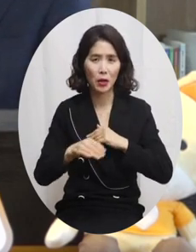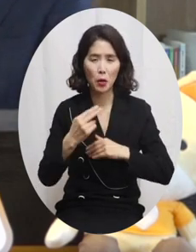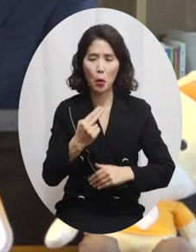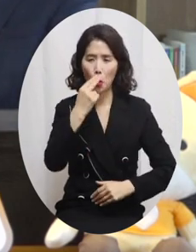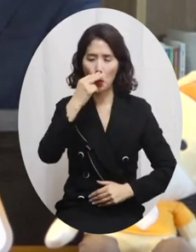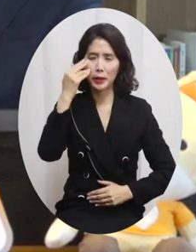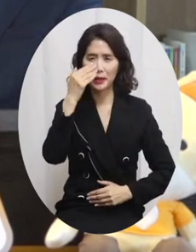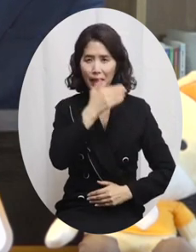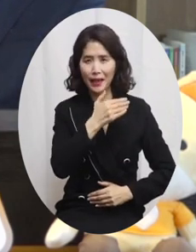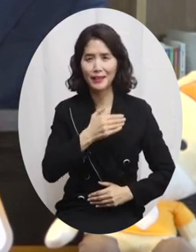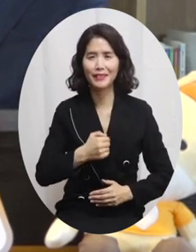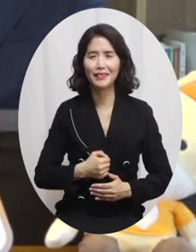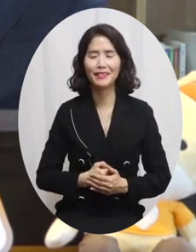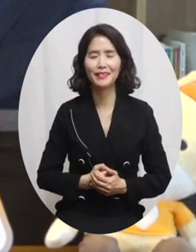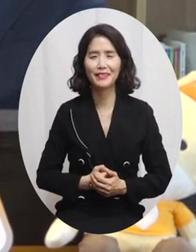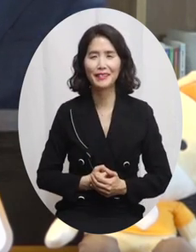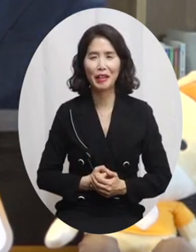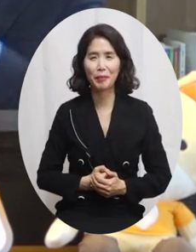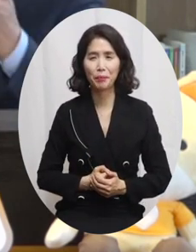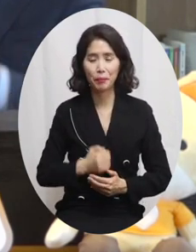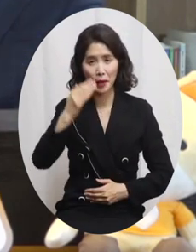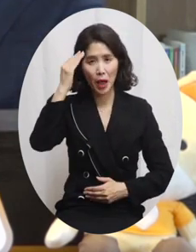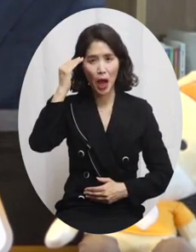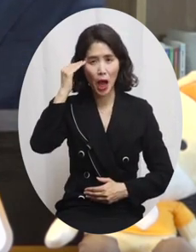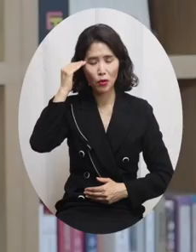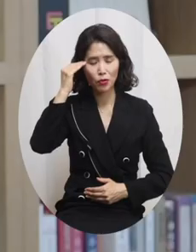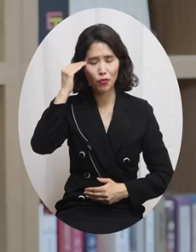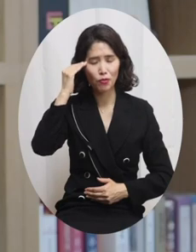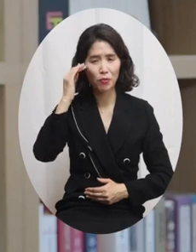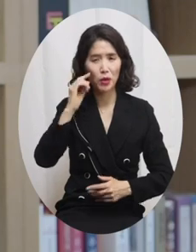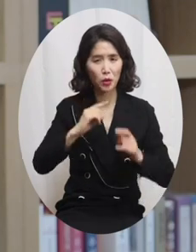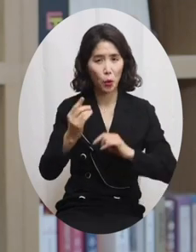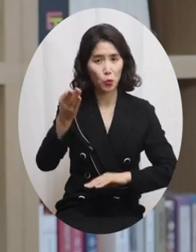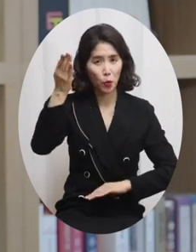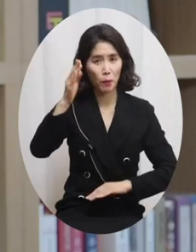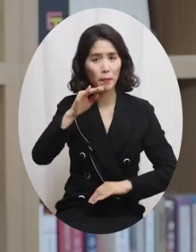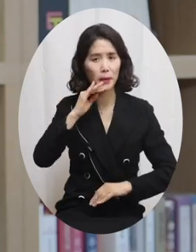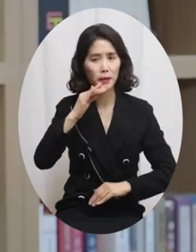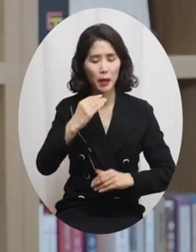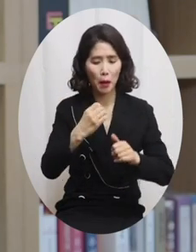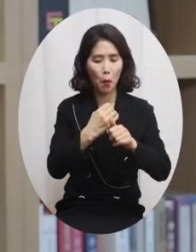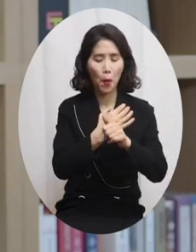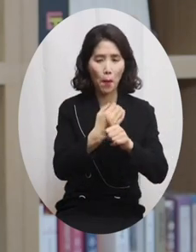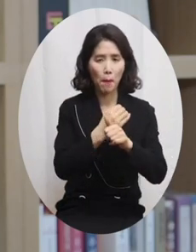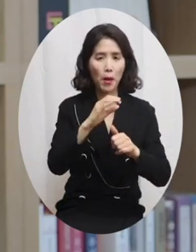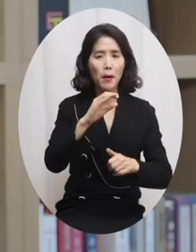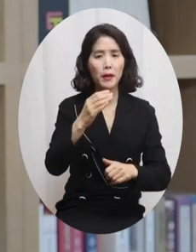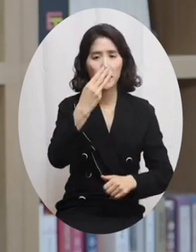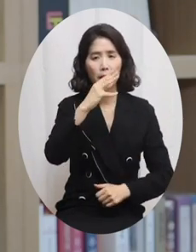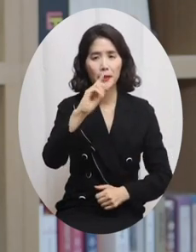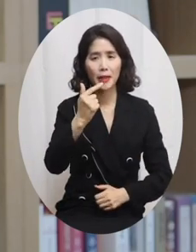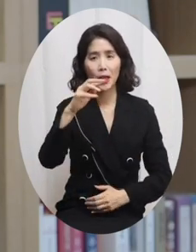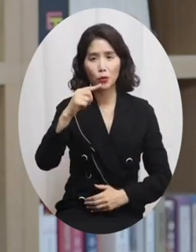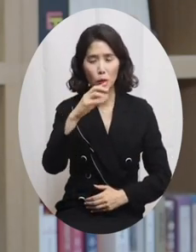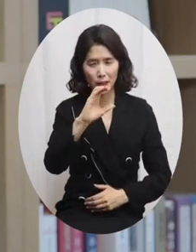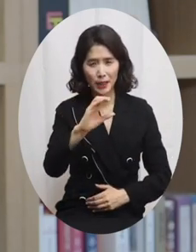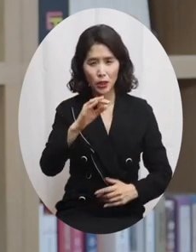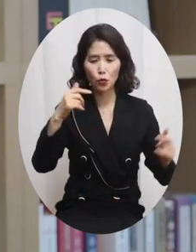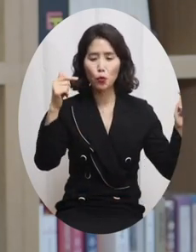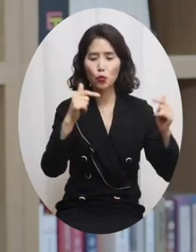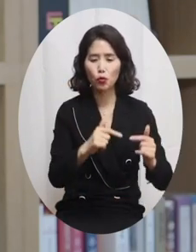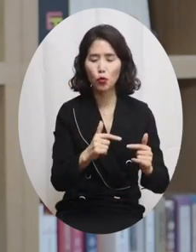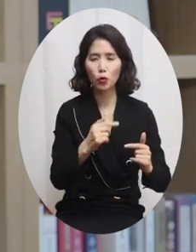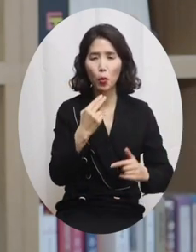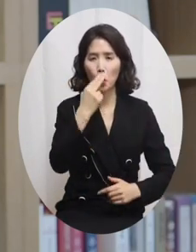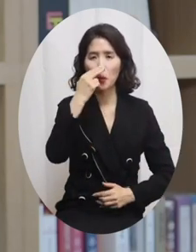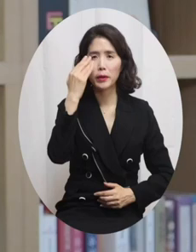사실 굉장히 높은데 한국이요. 예, 예. 한국이 상당히 높습니다. 예, 예. 그렇게 좋은 환경이 좋은 곳에 살고 있다. 그러니까 어떻게